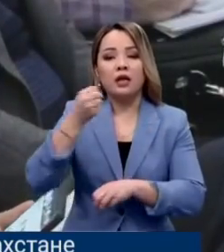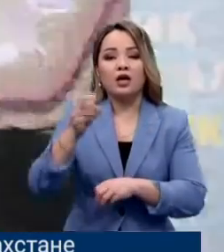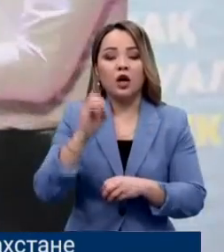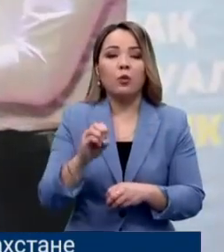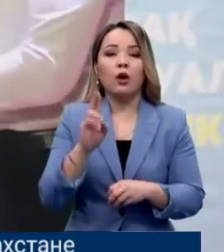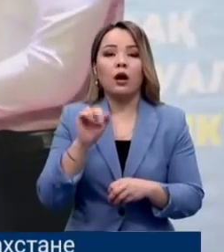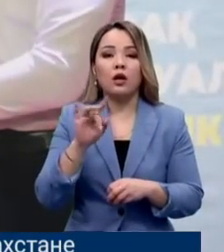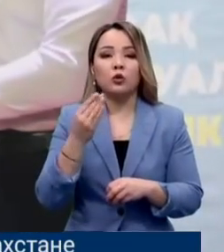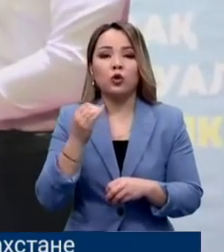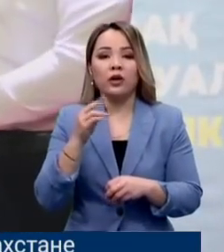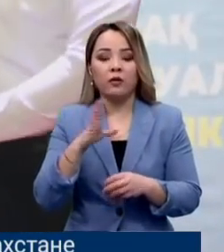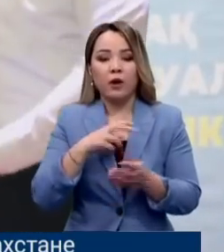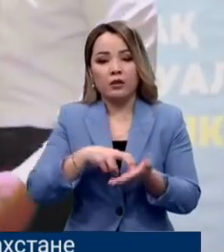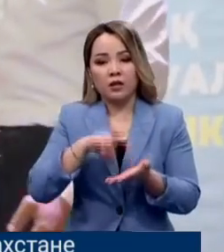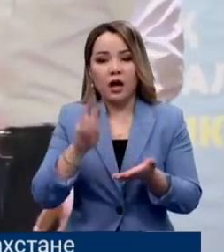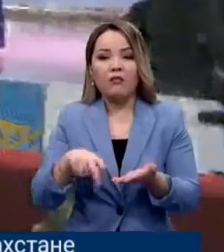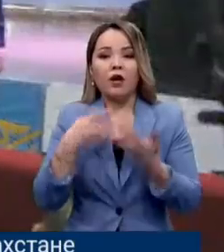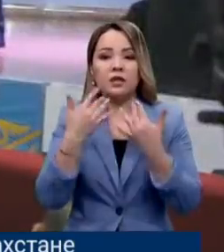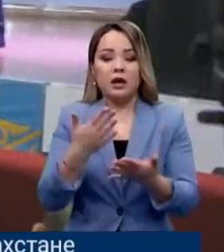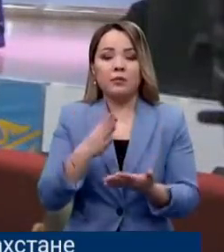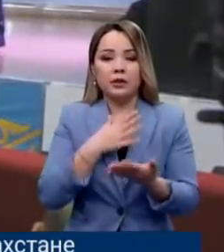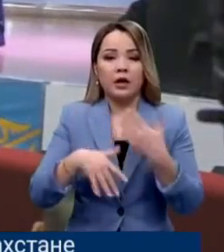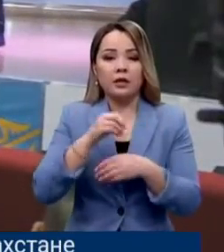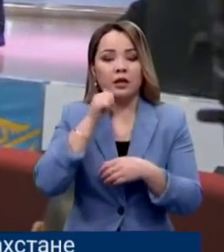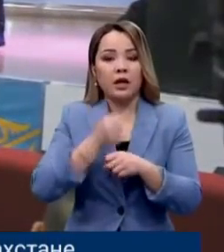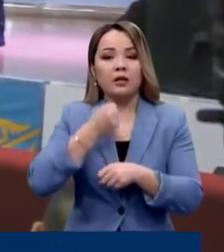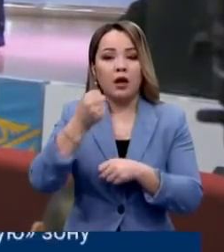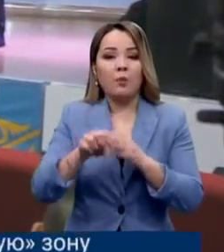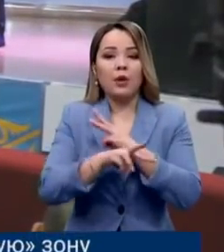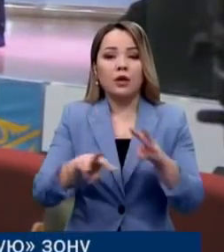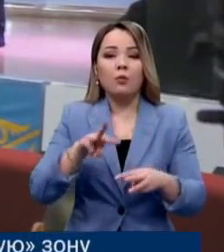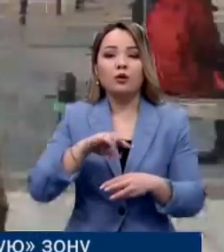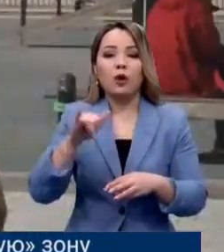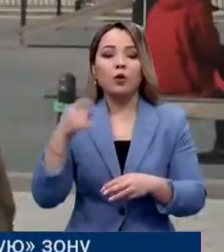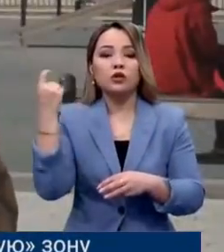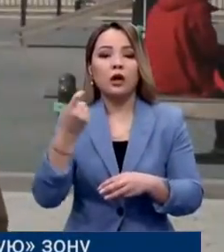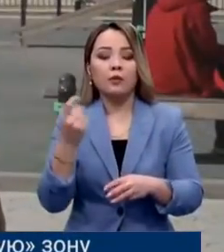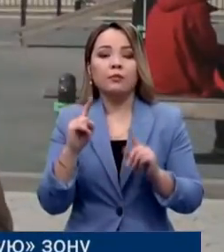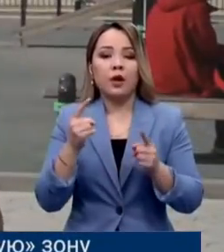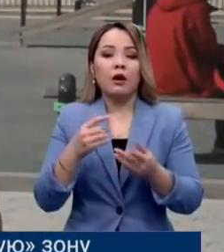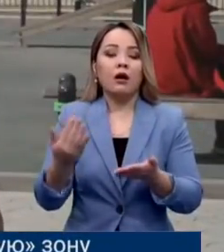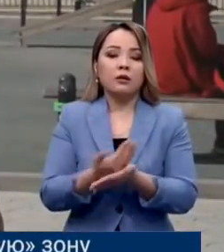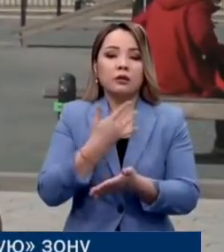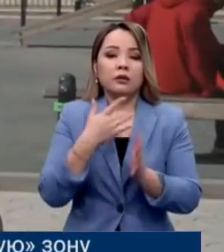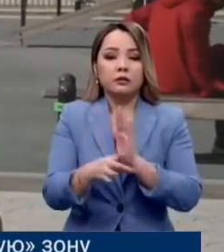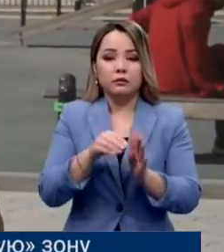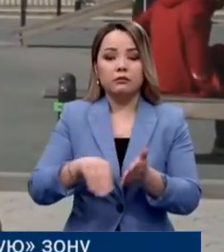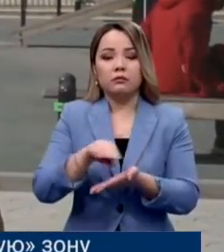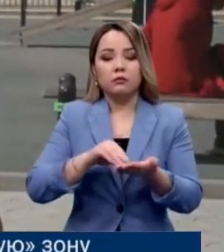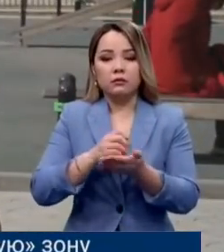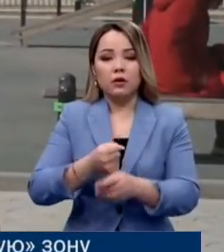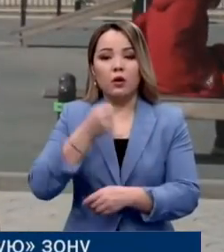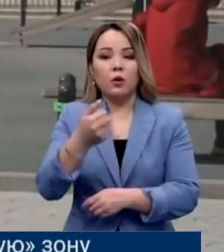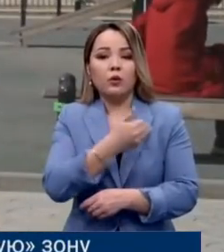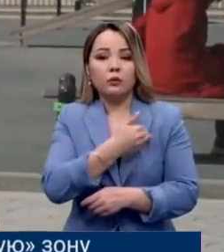Қарашөкеевті отставкаға жіберуді сұрады. Кеше ғана тағайындалған министрге маңғыстаулық шаруалар неге қайтадан шүйлікті? Мен Тойгүл